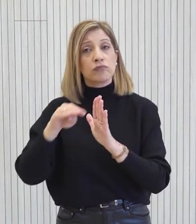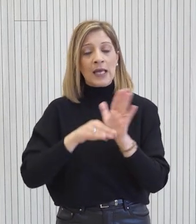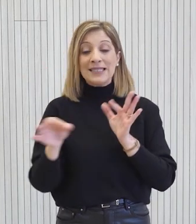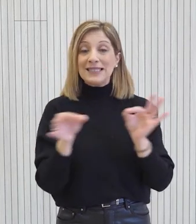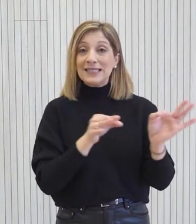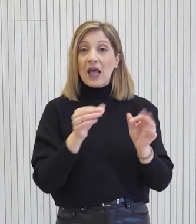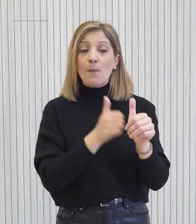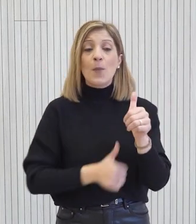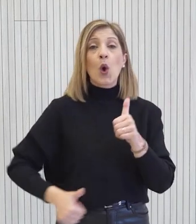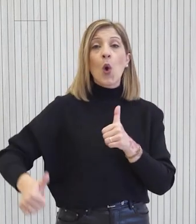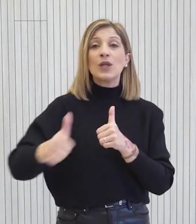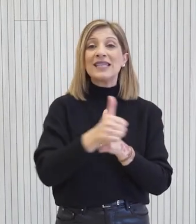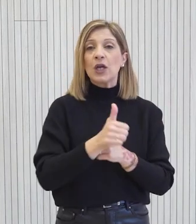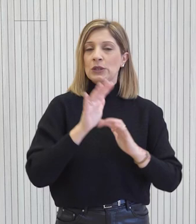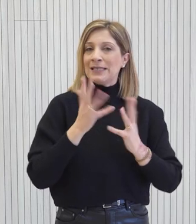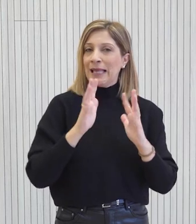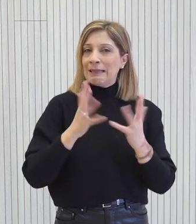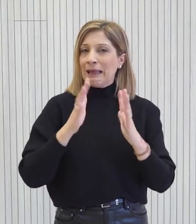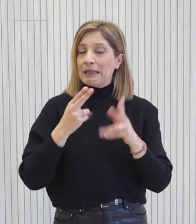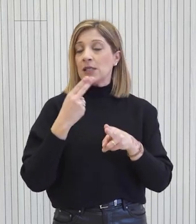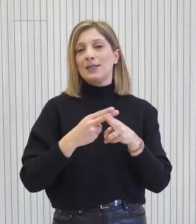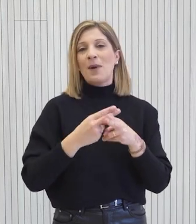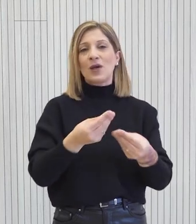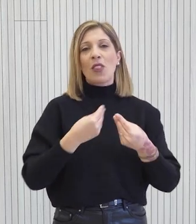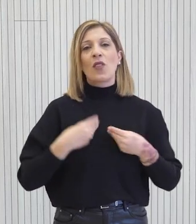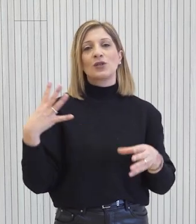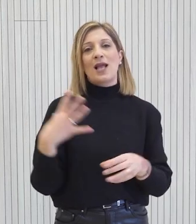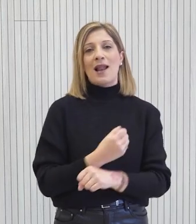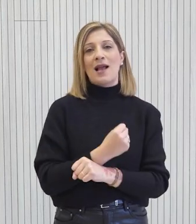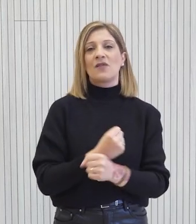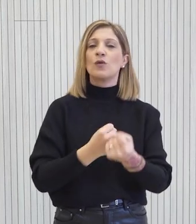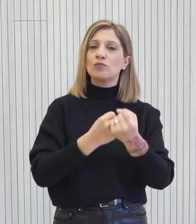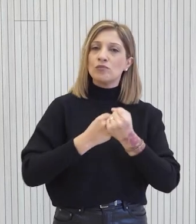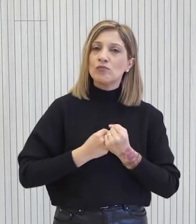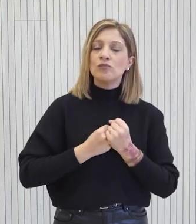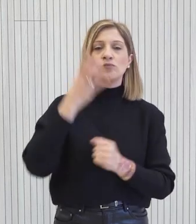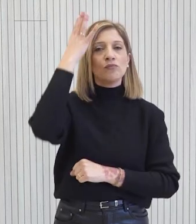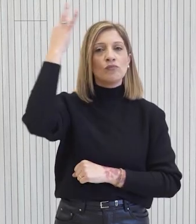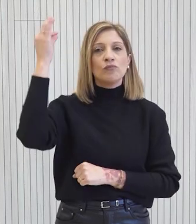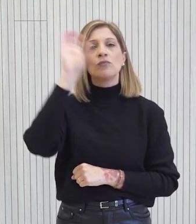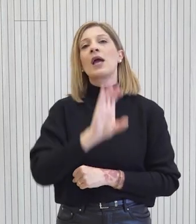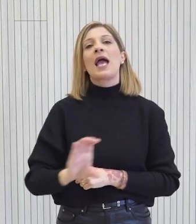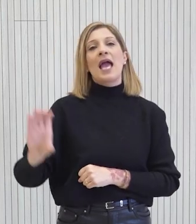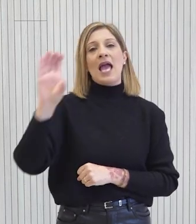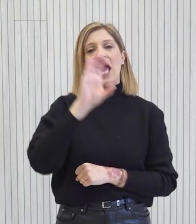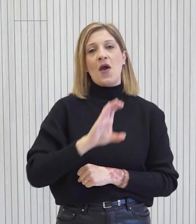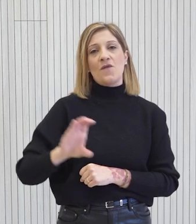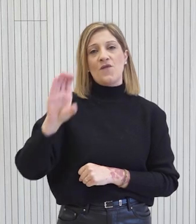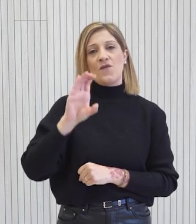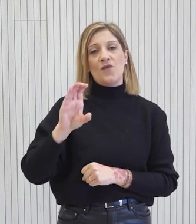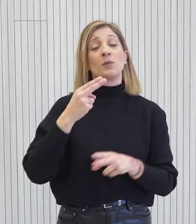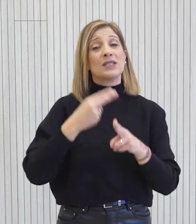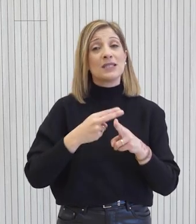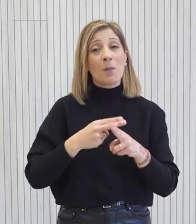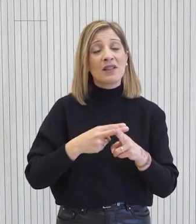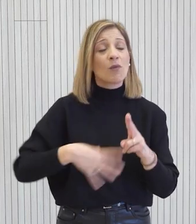πλάνου προτεραιοτήτων θα συμβάλλει σε μια επιτυχημένη Προεδρία που θα ενισχύσει περισσότερο το όραμα για ευρωπαϊκή ολοκλήρωση στη βάση των αρχών και